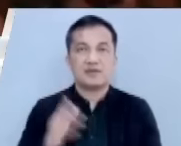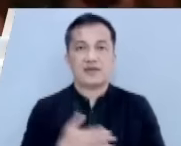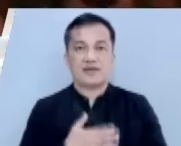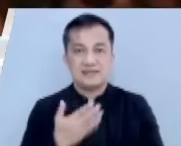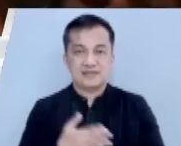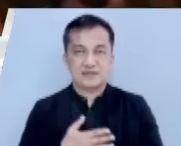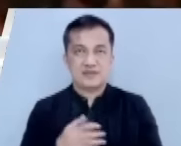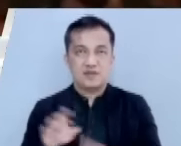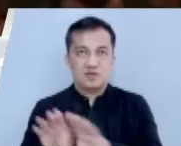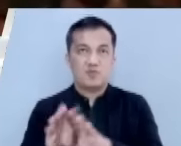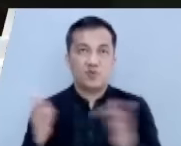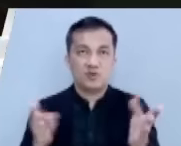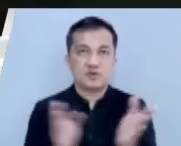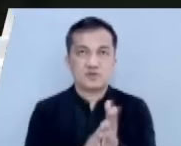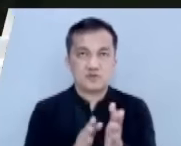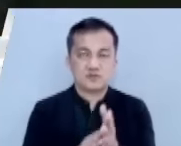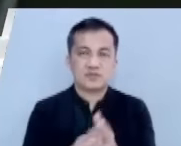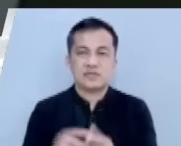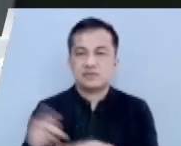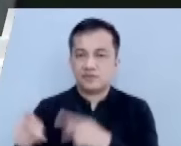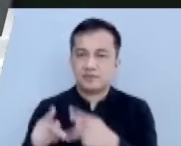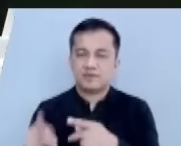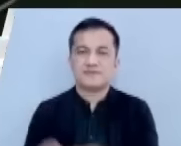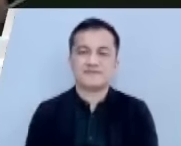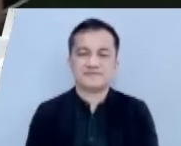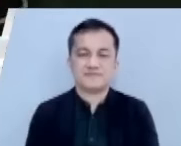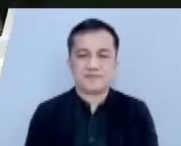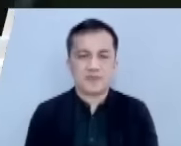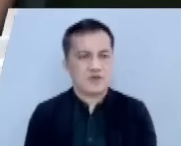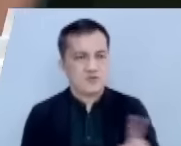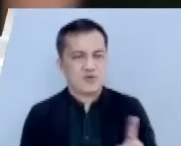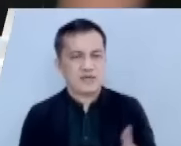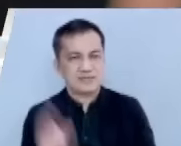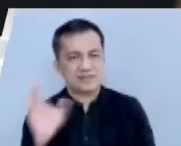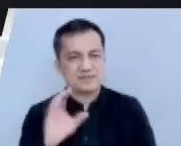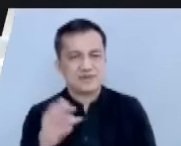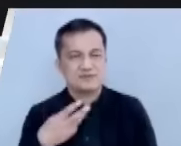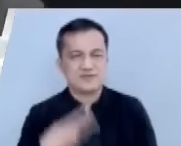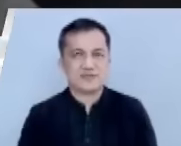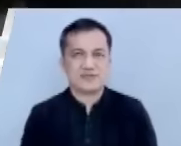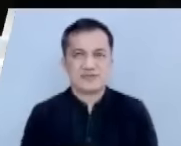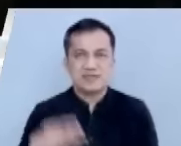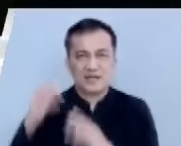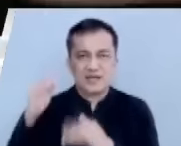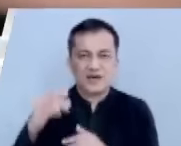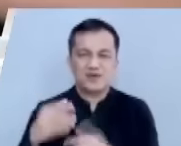campus pati sa publiko. Anong Christmas wish nyo? Sana po magka-jowa na ako.